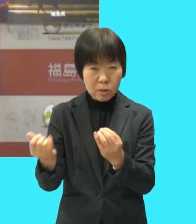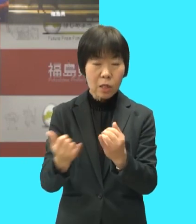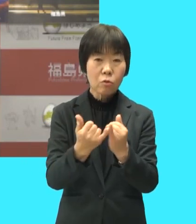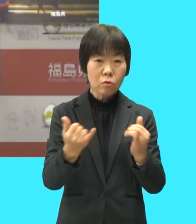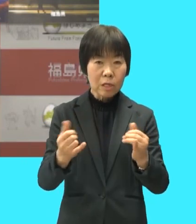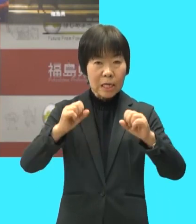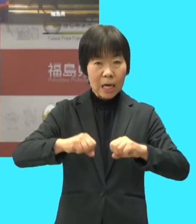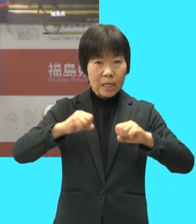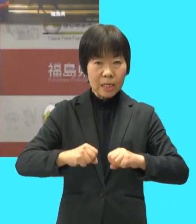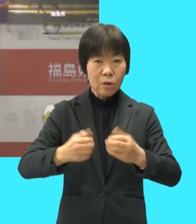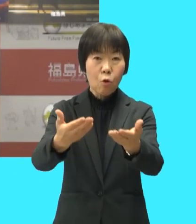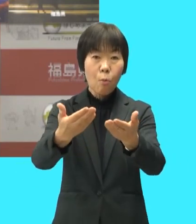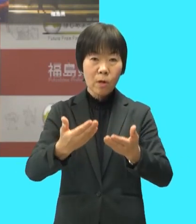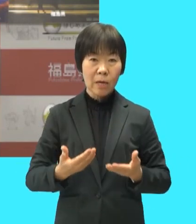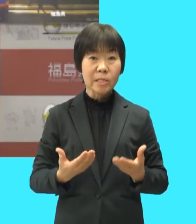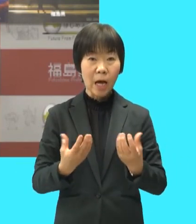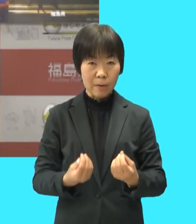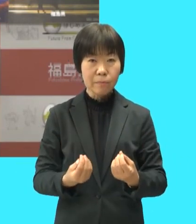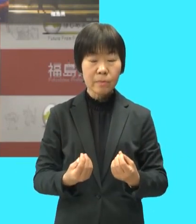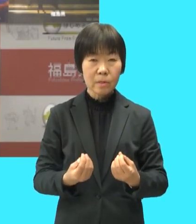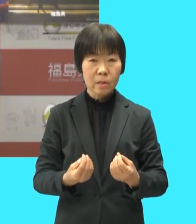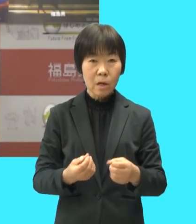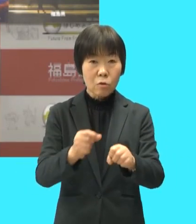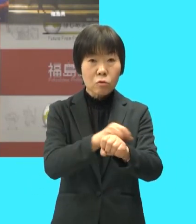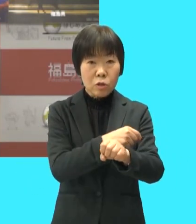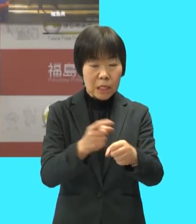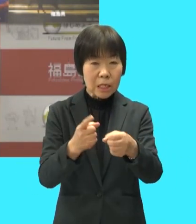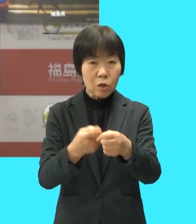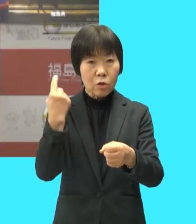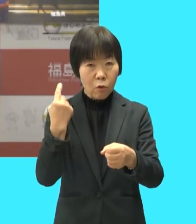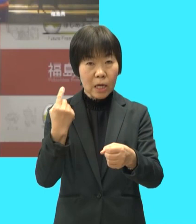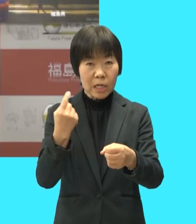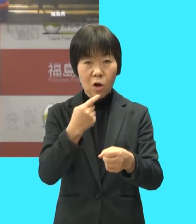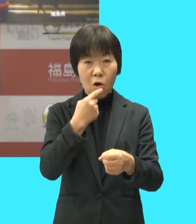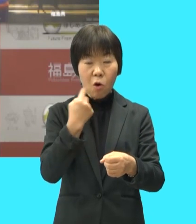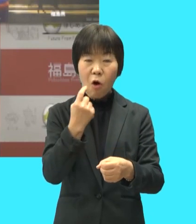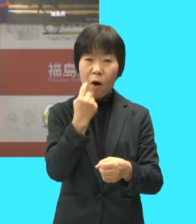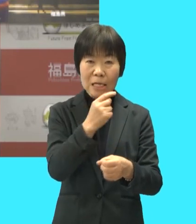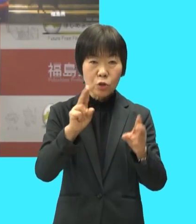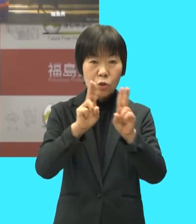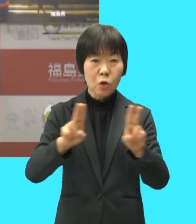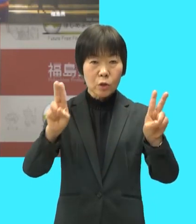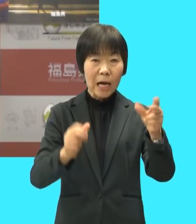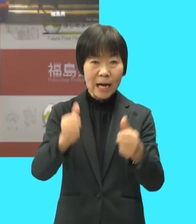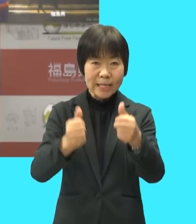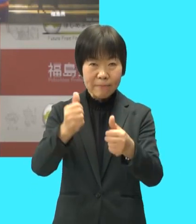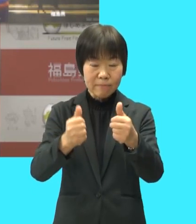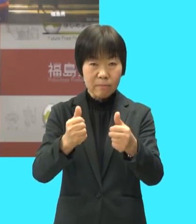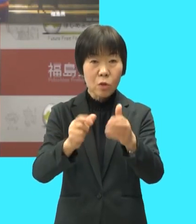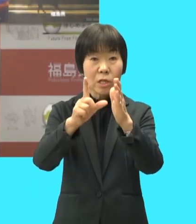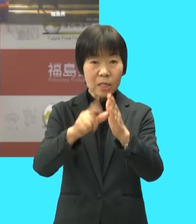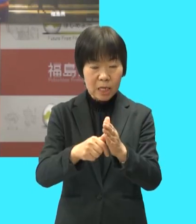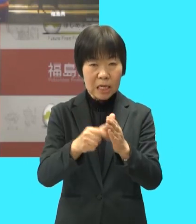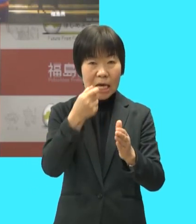気を与えていただきました。特に昨年末の 紅白歌合戦において飯舘村